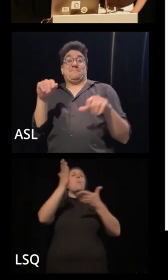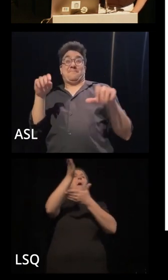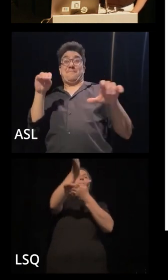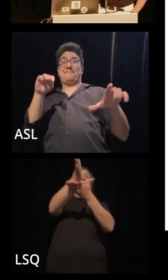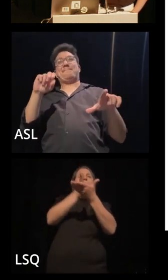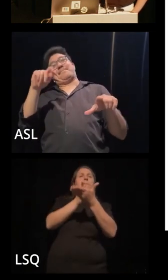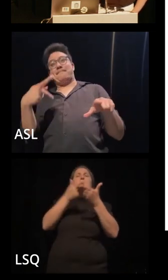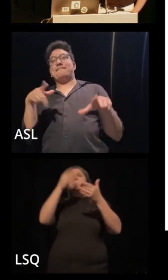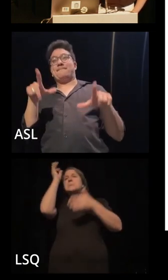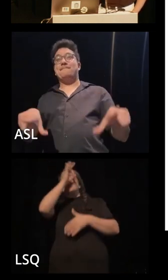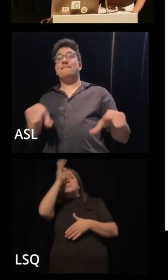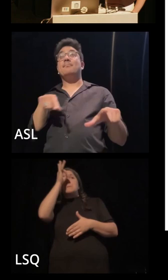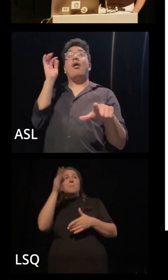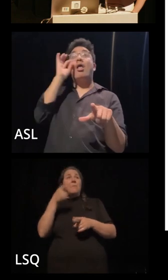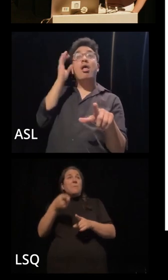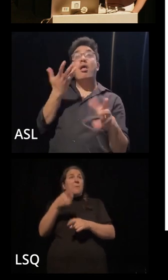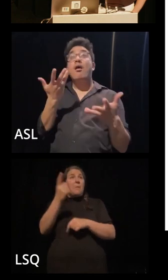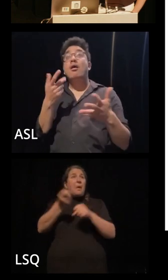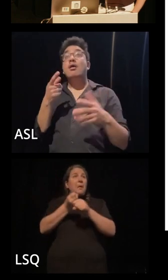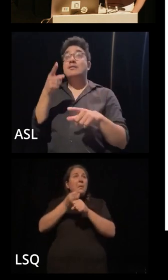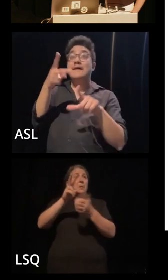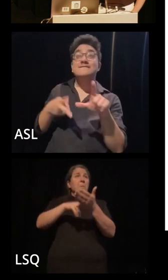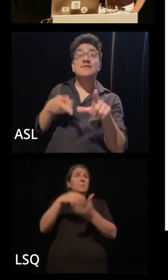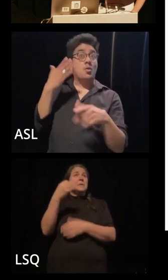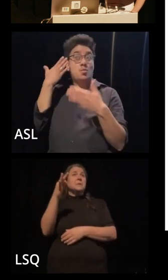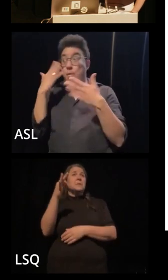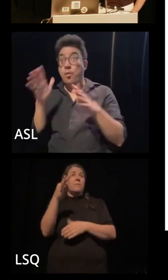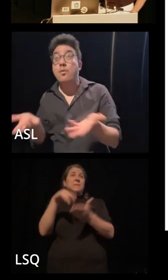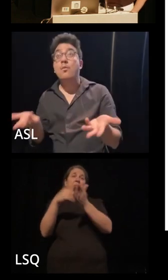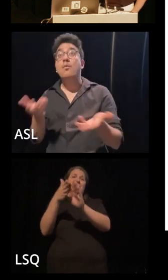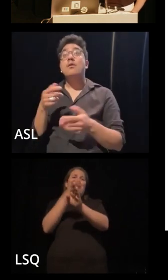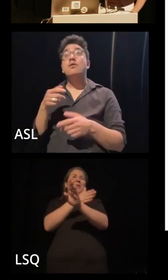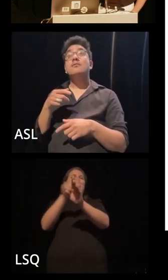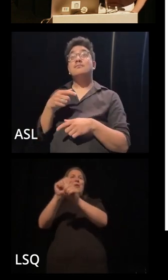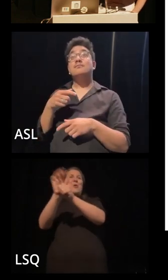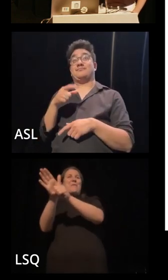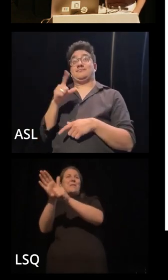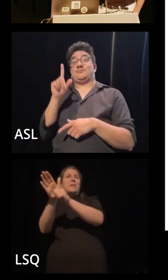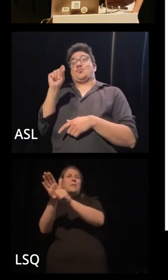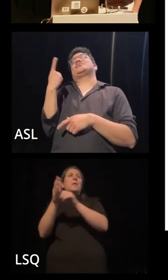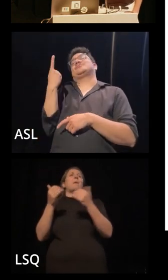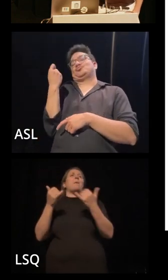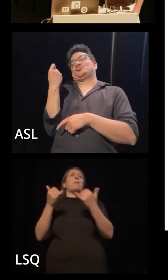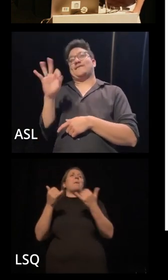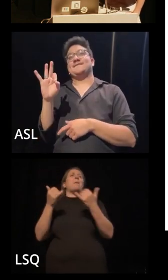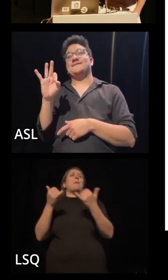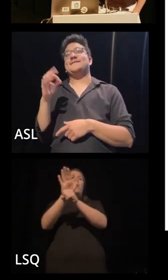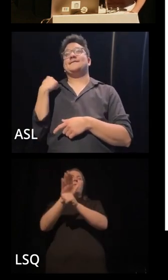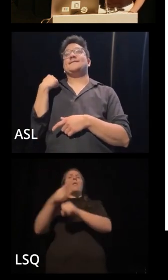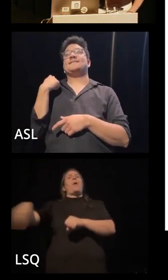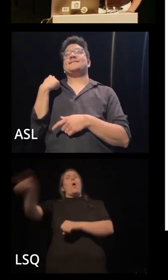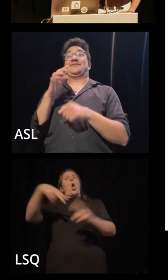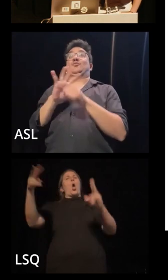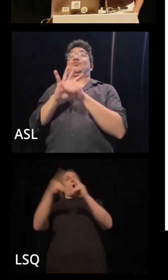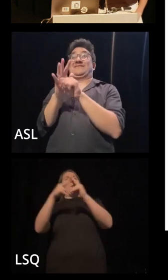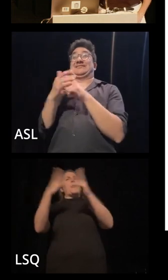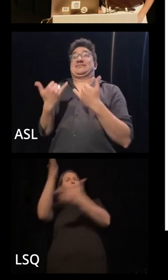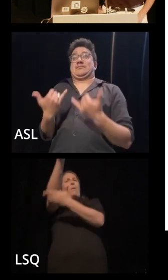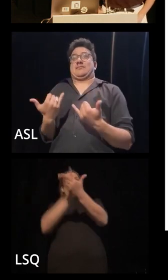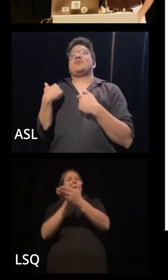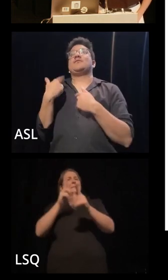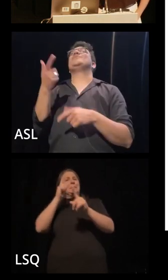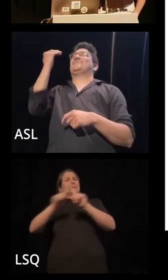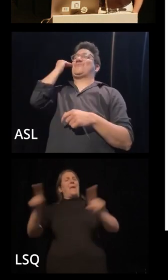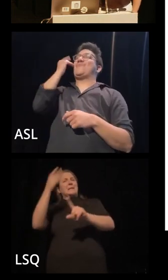Et dans 2019, avant le Covid, parce que maintenant elle connaît bien la frontière.